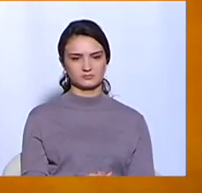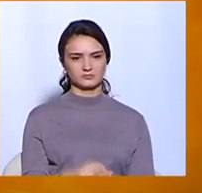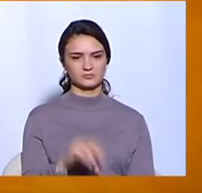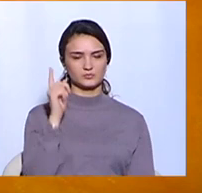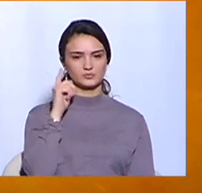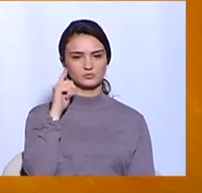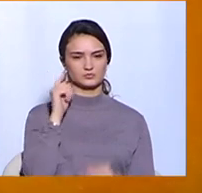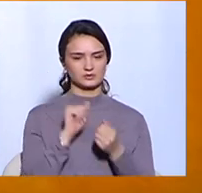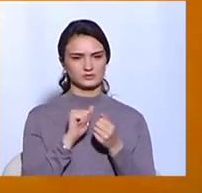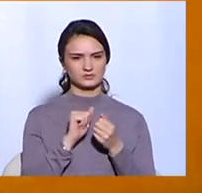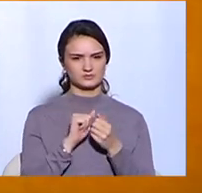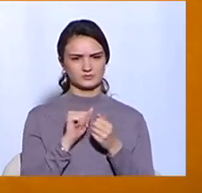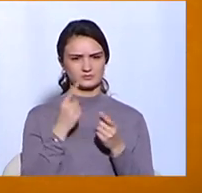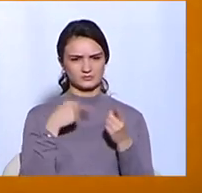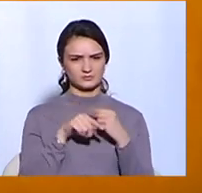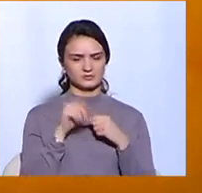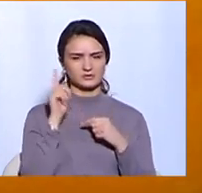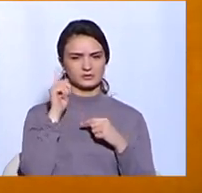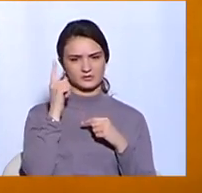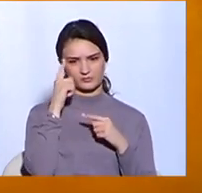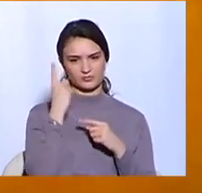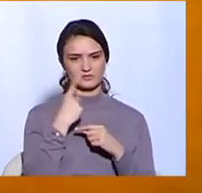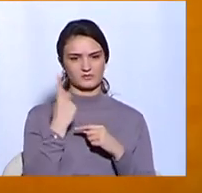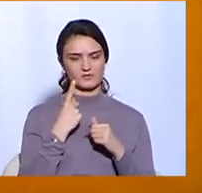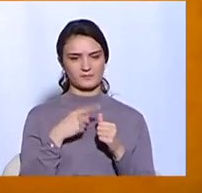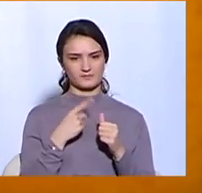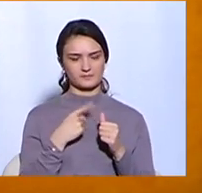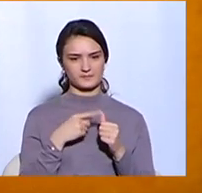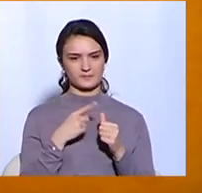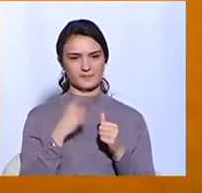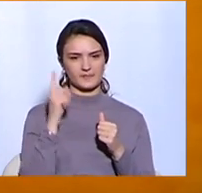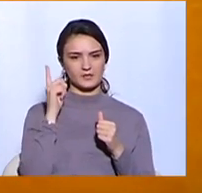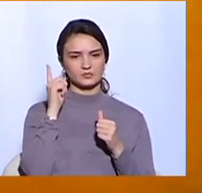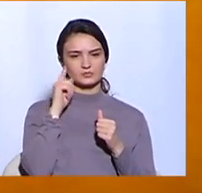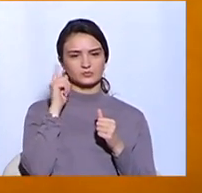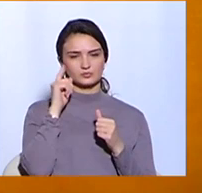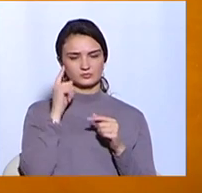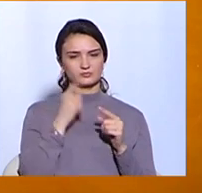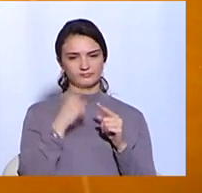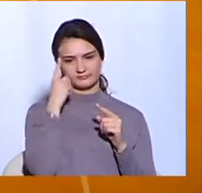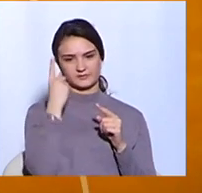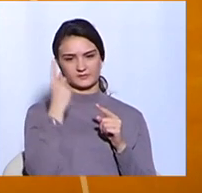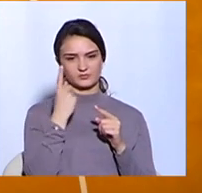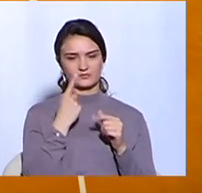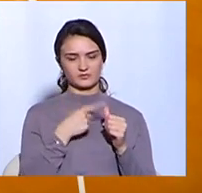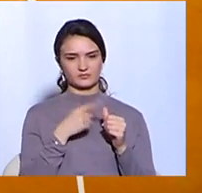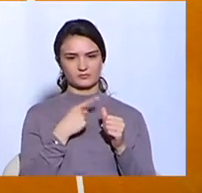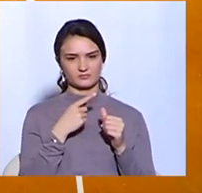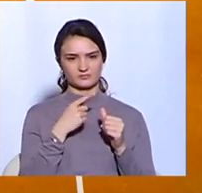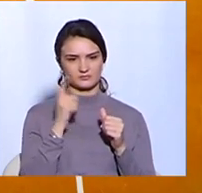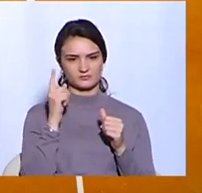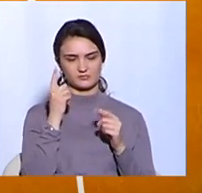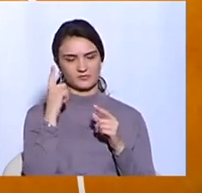ყურში ქვიშის გავლა, ანუ კეთილთვისებიანი თავბრუხვევა. ყურში ქვიშის გავლას თან ახლავს